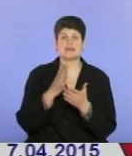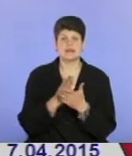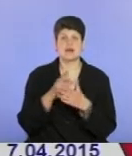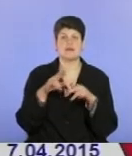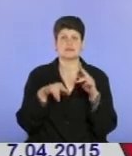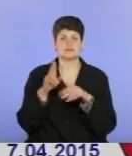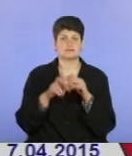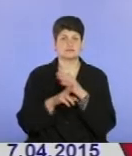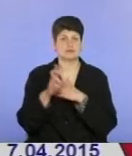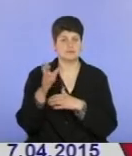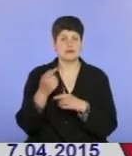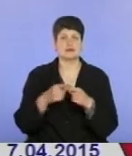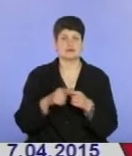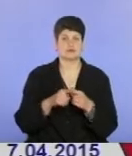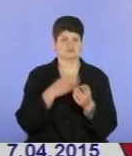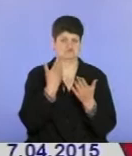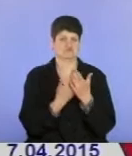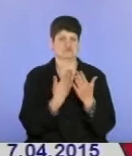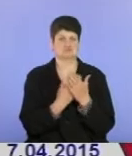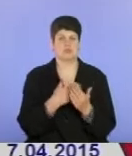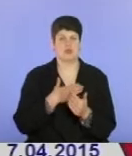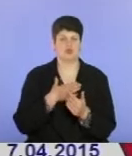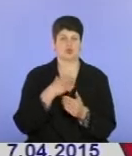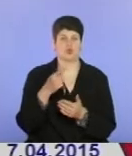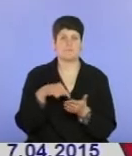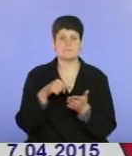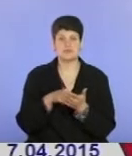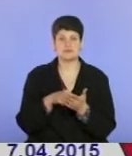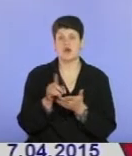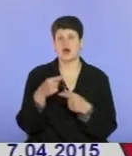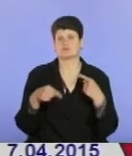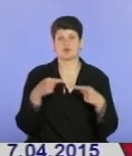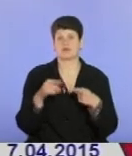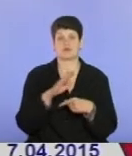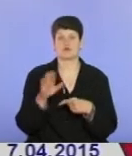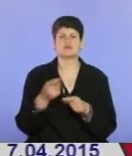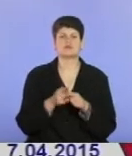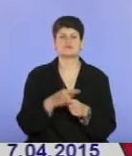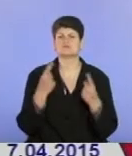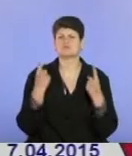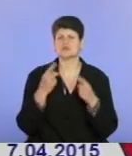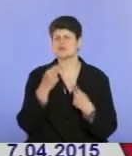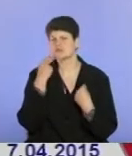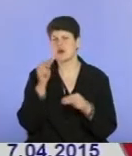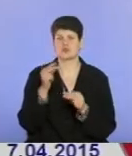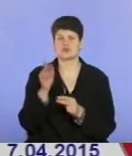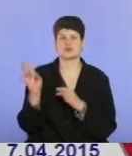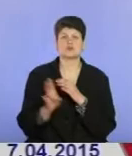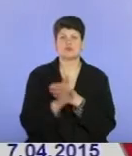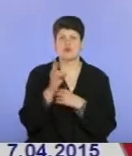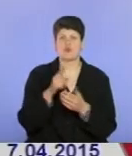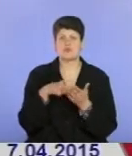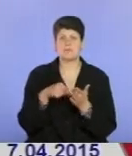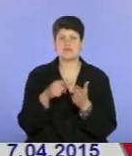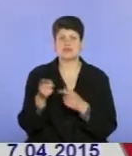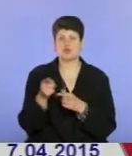це раз по-друге це є візитка нашого місця Я думаю у спорті ніхто не буде що це є один з найкращих храмів міста Тернополя свої